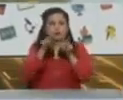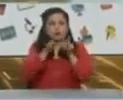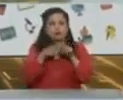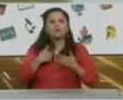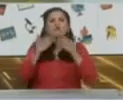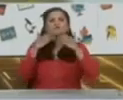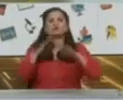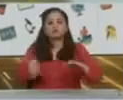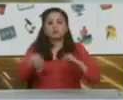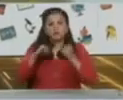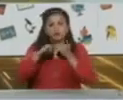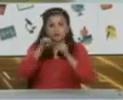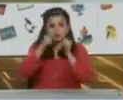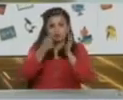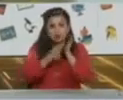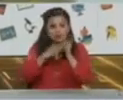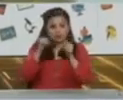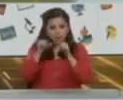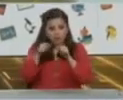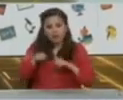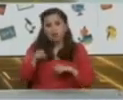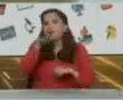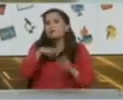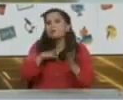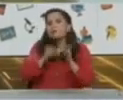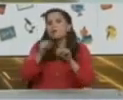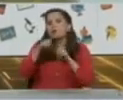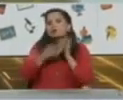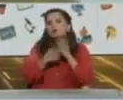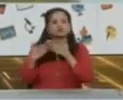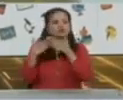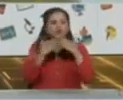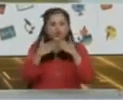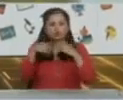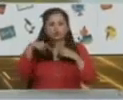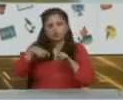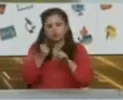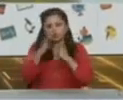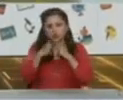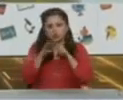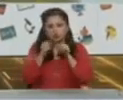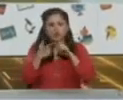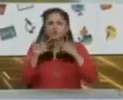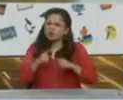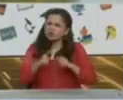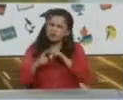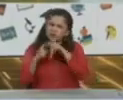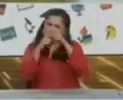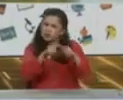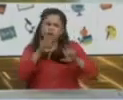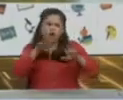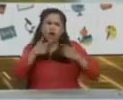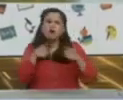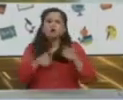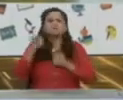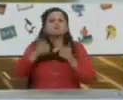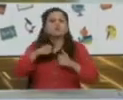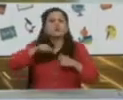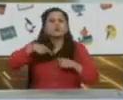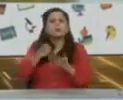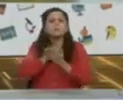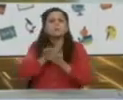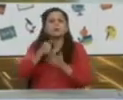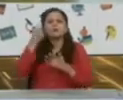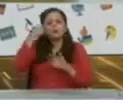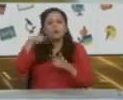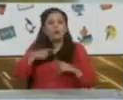of Salmia Indian Model School, Kuwait. Sir, I have a question to ask you that how to prepare ourselves for the battle